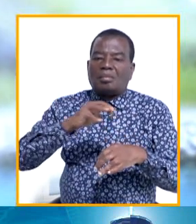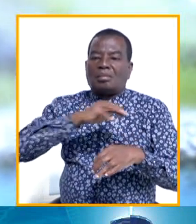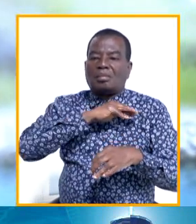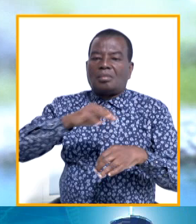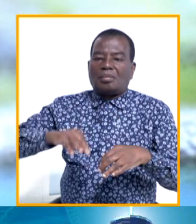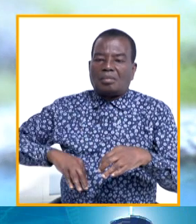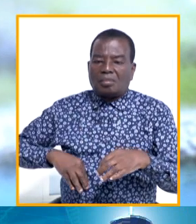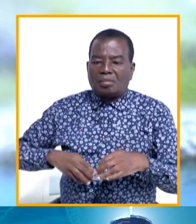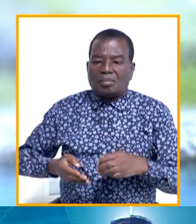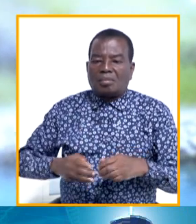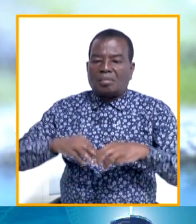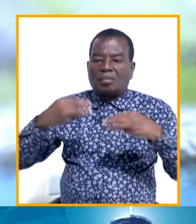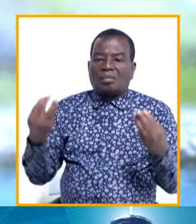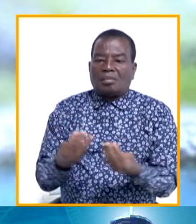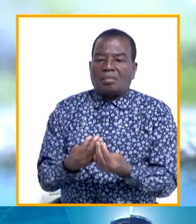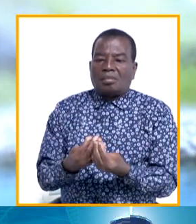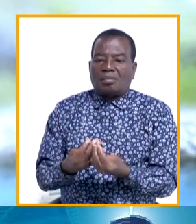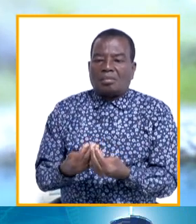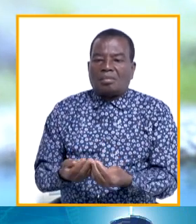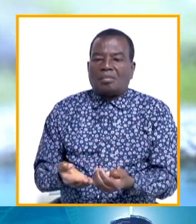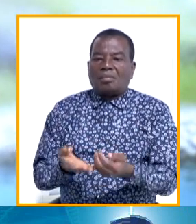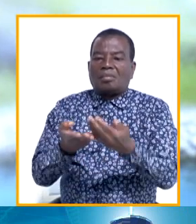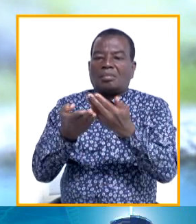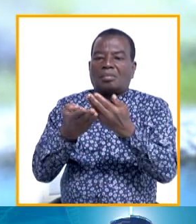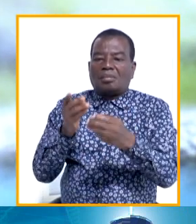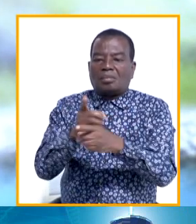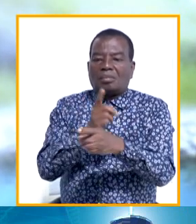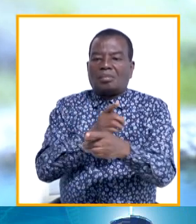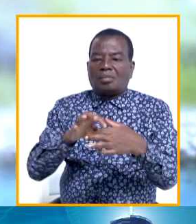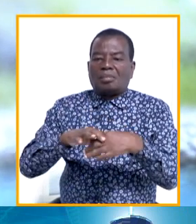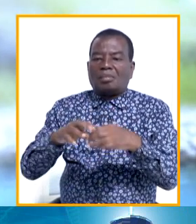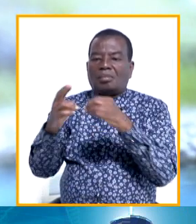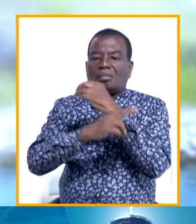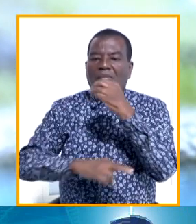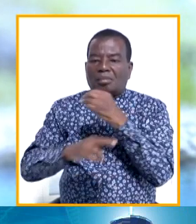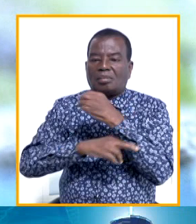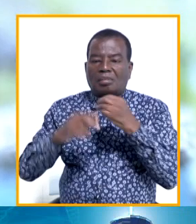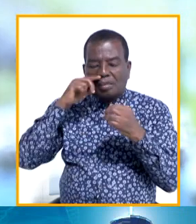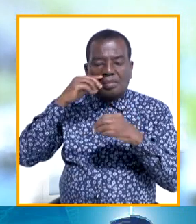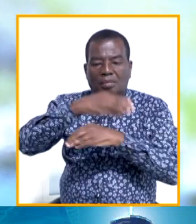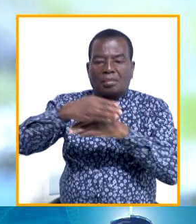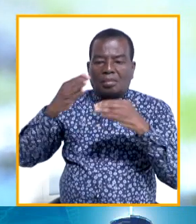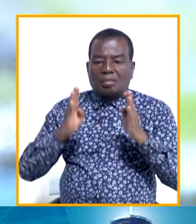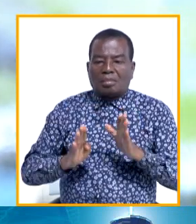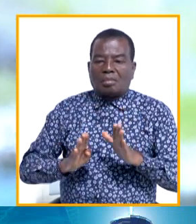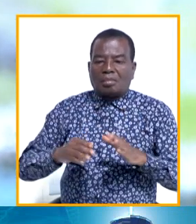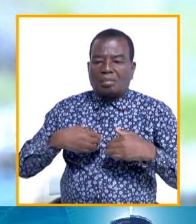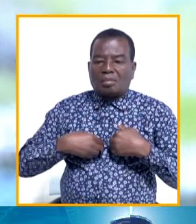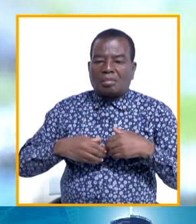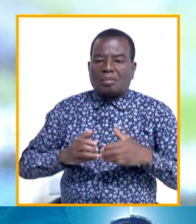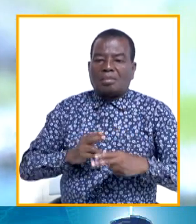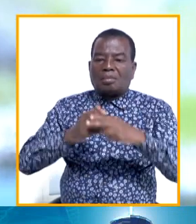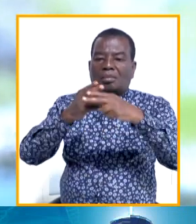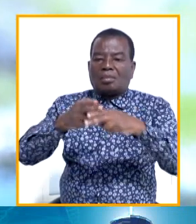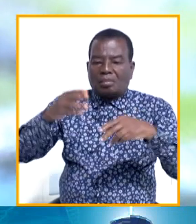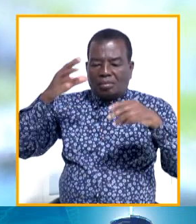celle de contribuer au développement de leur région pour gagner ce Paris et bien le Bureau Exécutif vient d'être investi c'était en